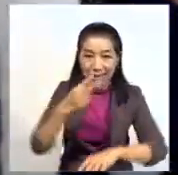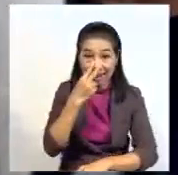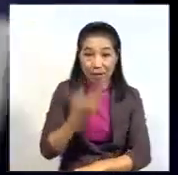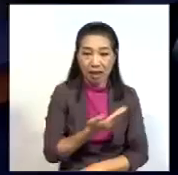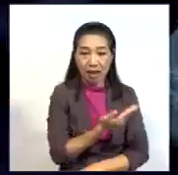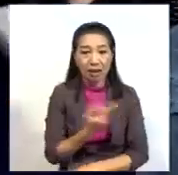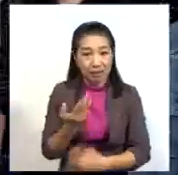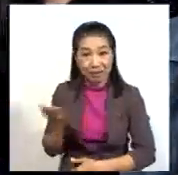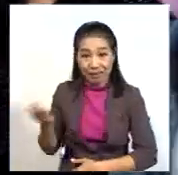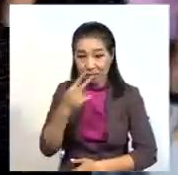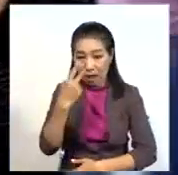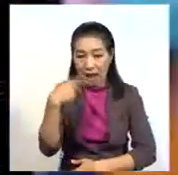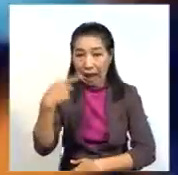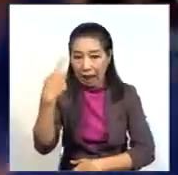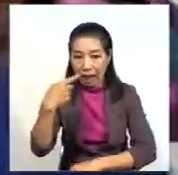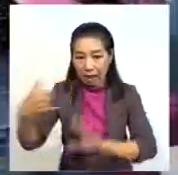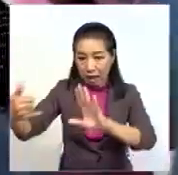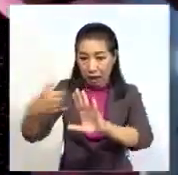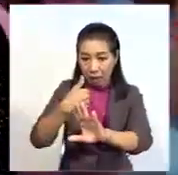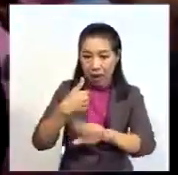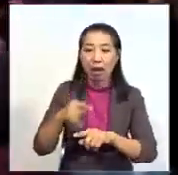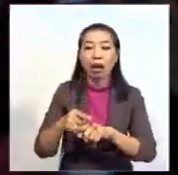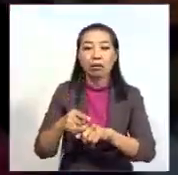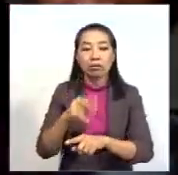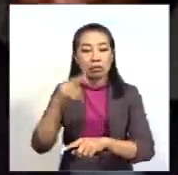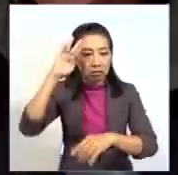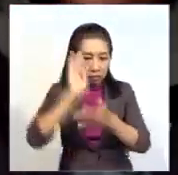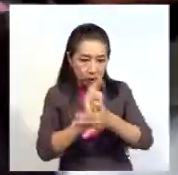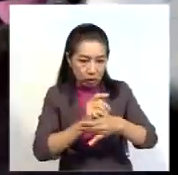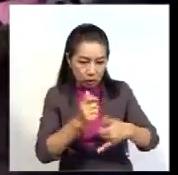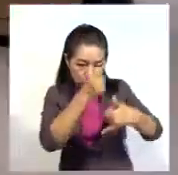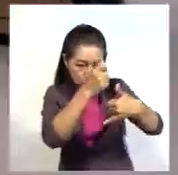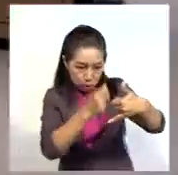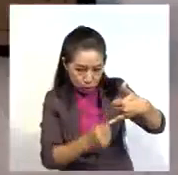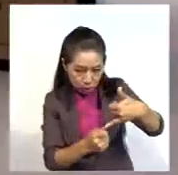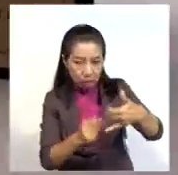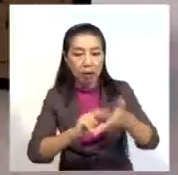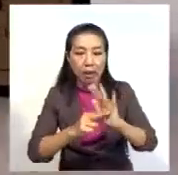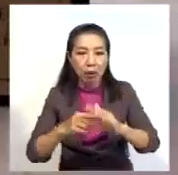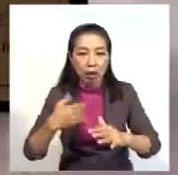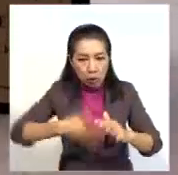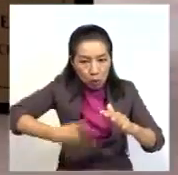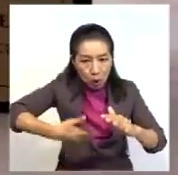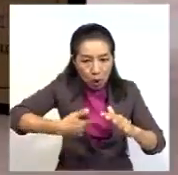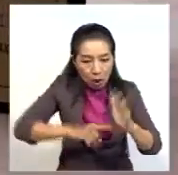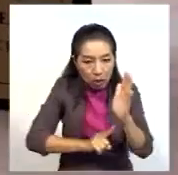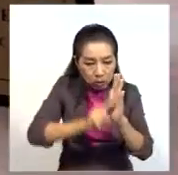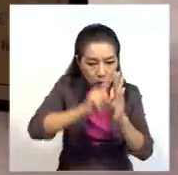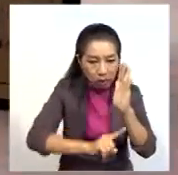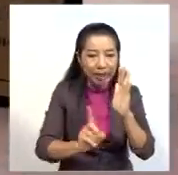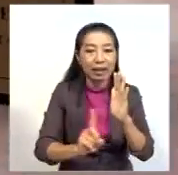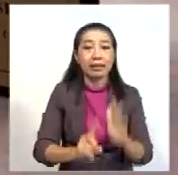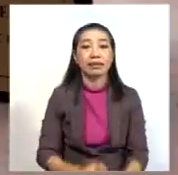ชมเห็นเนี่ยนะคะไม่ว่าใครก็ตามเดินทางผ่านเข้าออกจะต้องผ่านการตรวจวัดอุณหภูมิร่างกายแบบนี้ก่อนนะคะ ค่ะเราก็จ